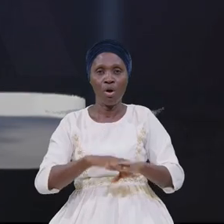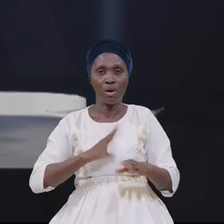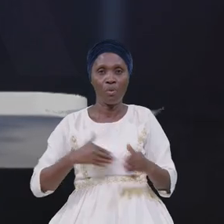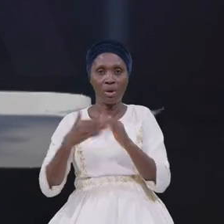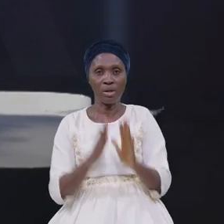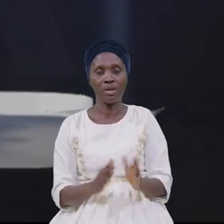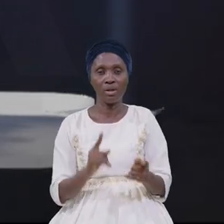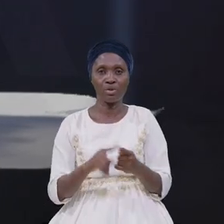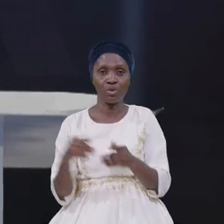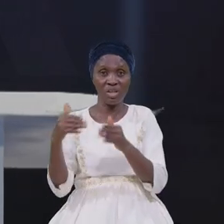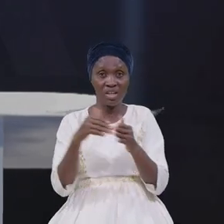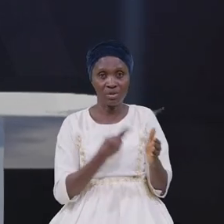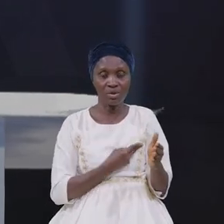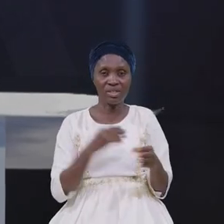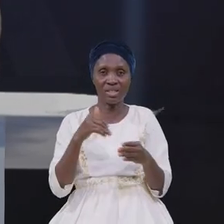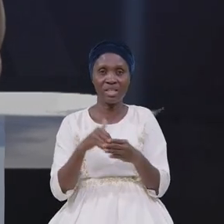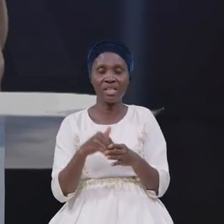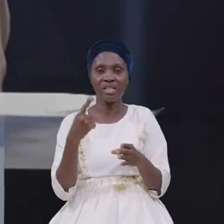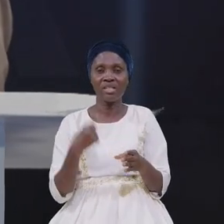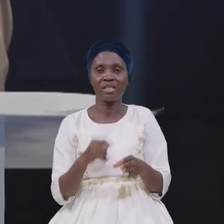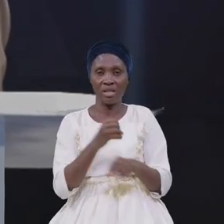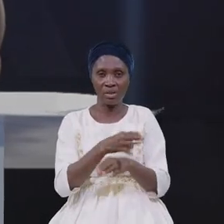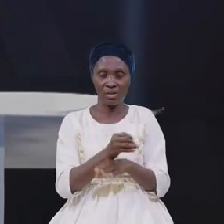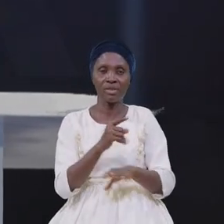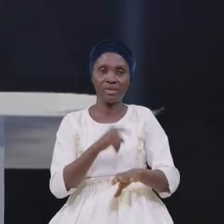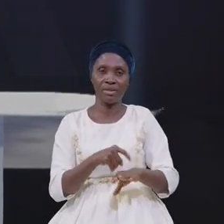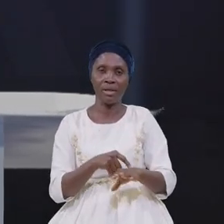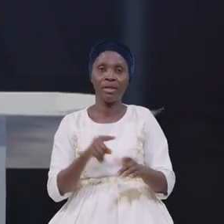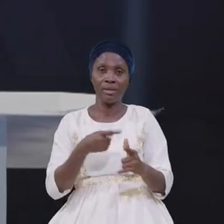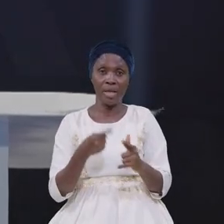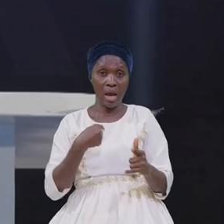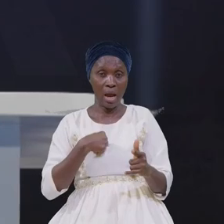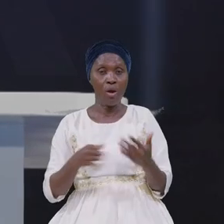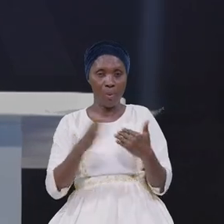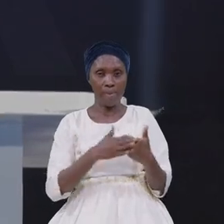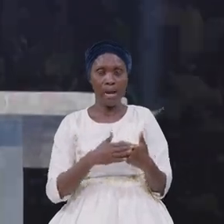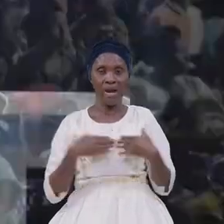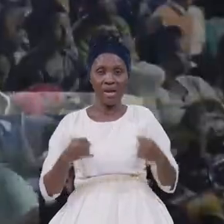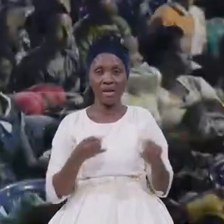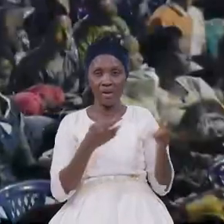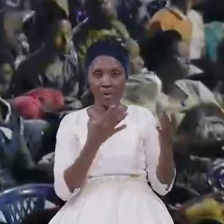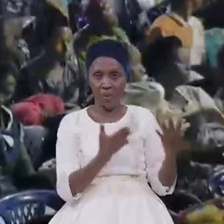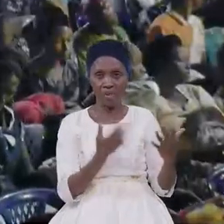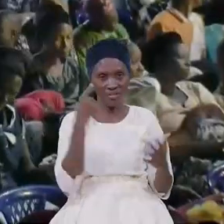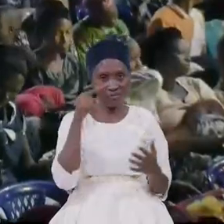Je reviendrai après cette session, prier pour vous et la guérison vous attend déjà.